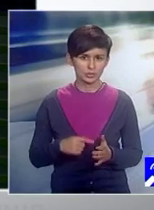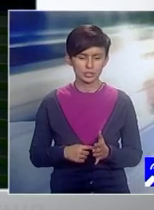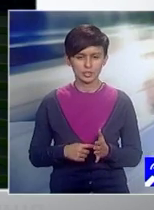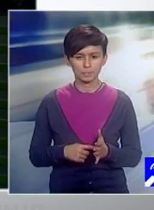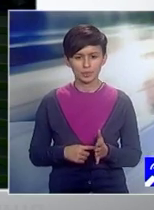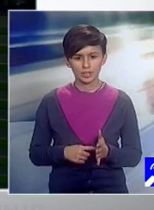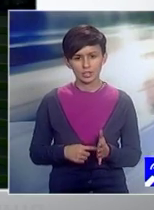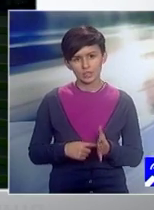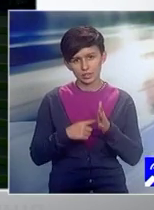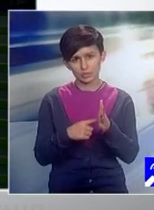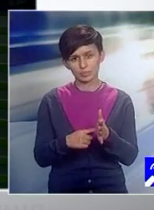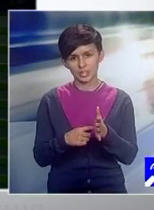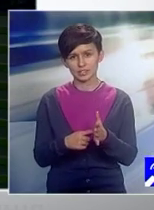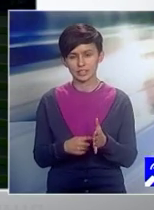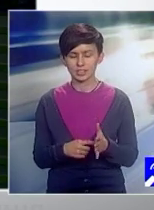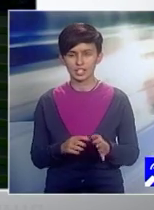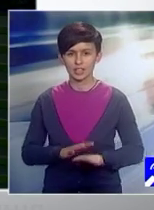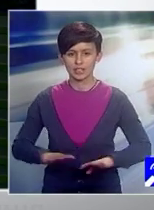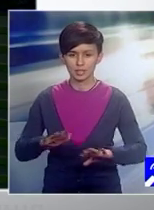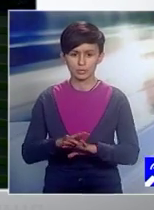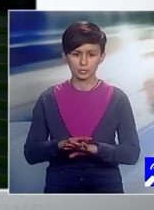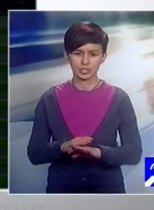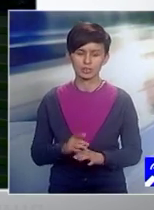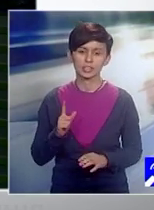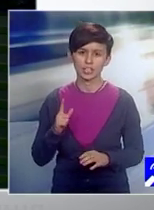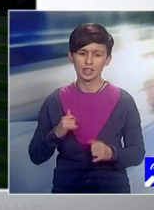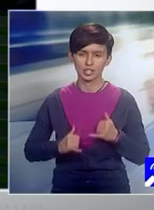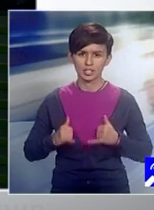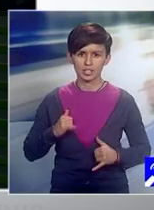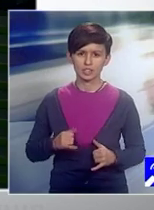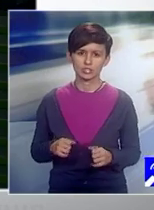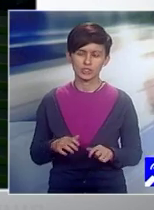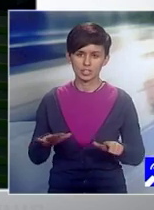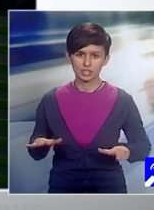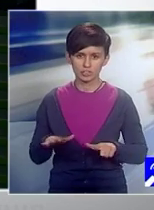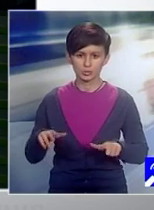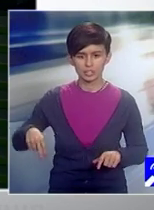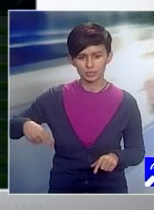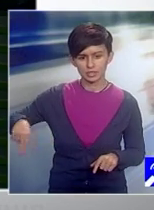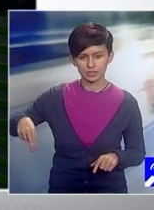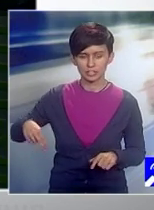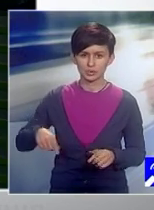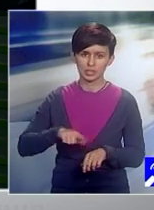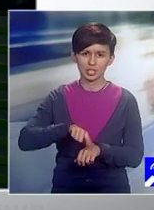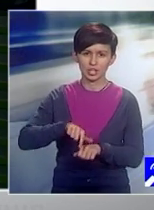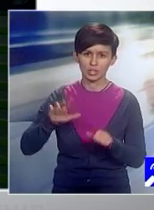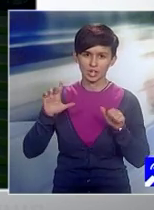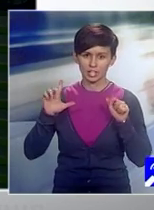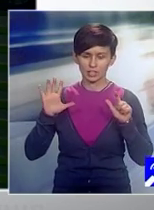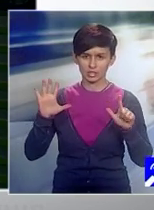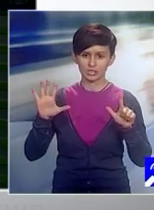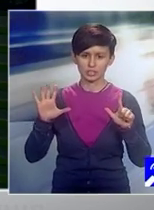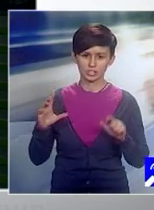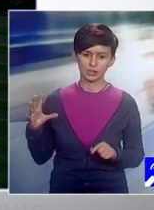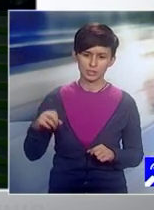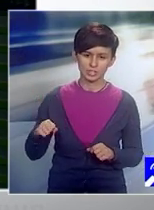o avantpremieră. Dar joi, pe data de 17 noiembrie, de la ora 19, la Cinema Florin Piersic, în